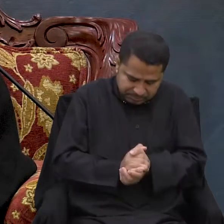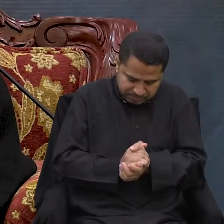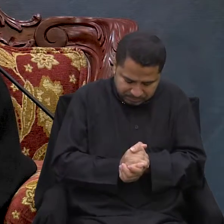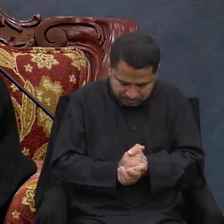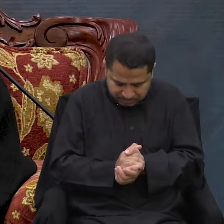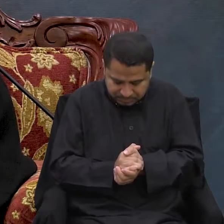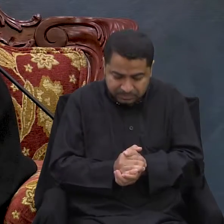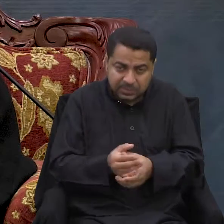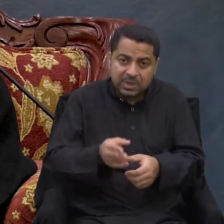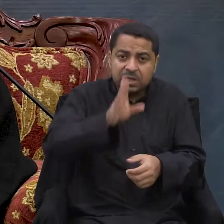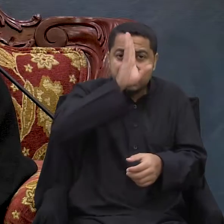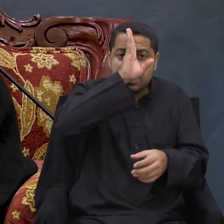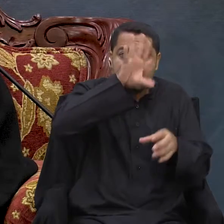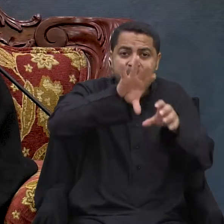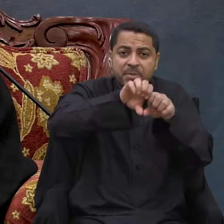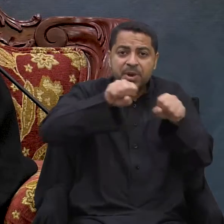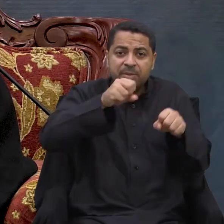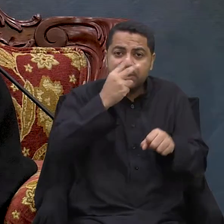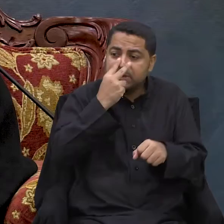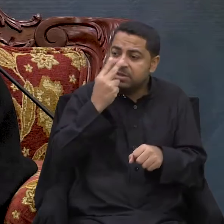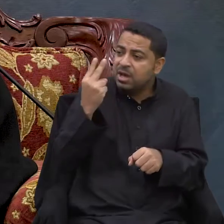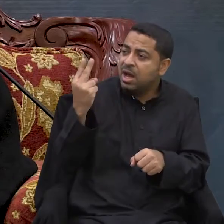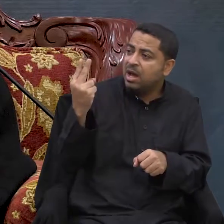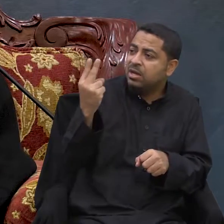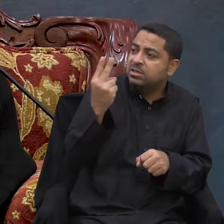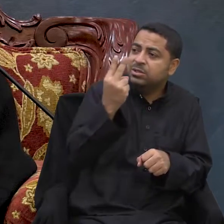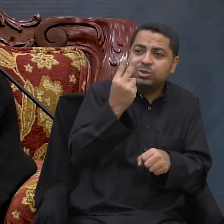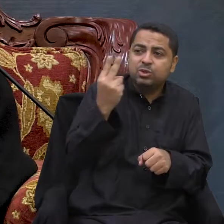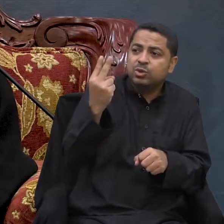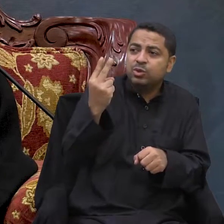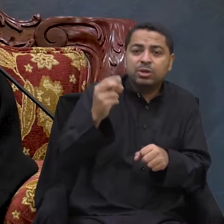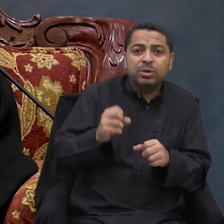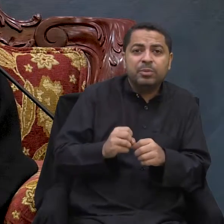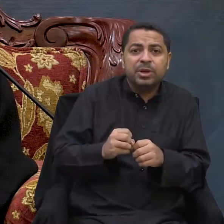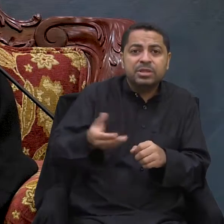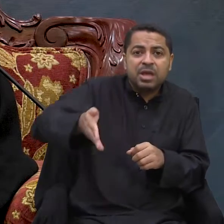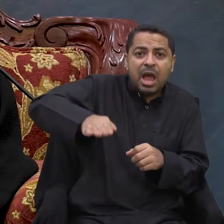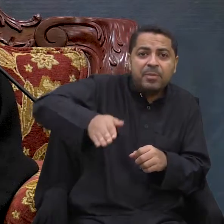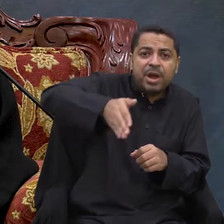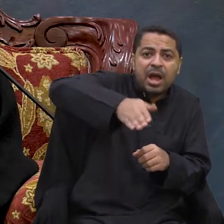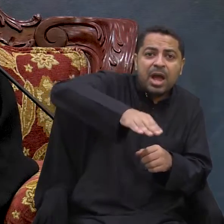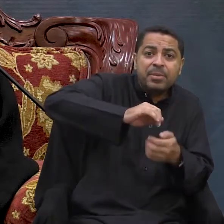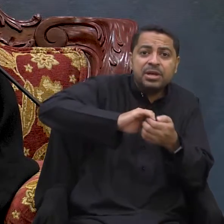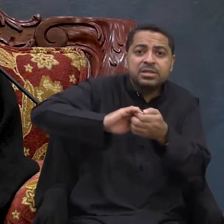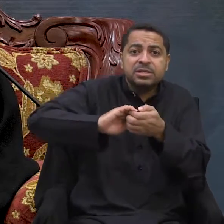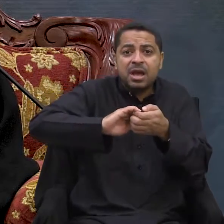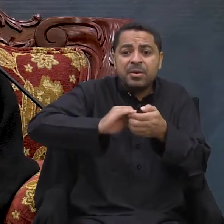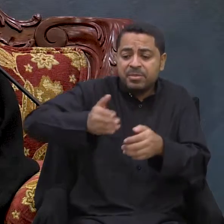عندما نظر الحسين إلى عدد من استشهد من